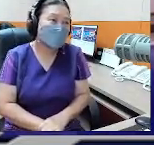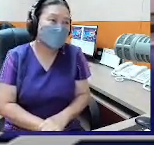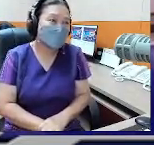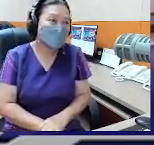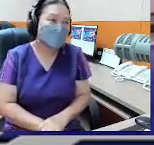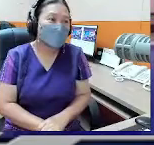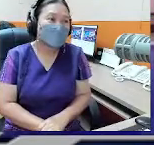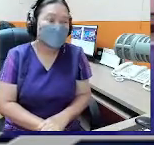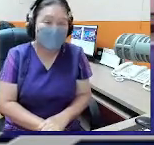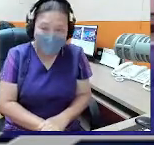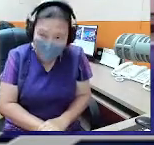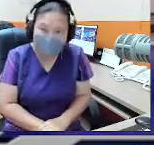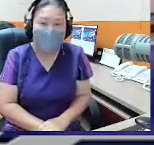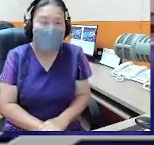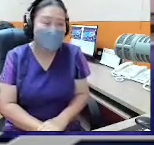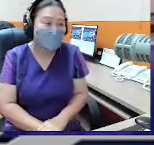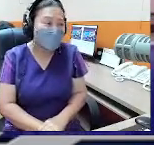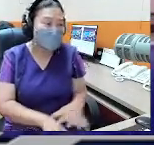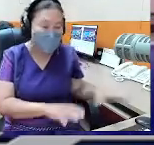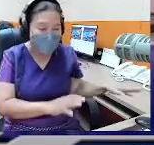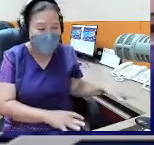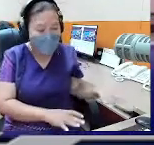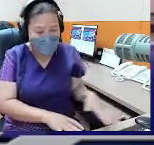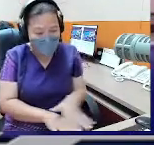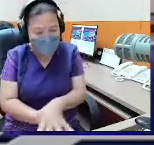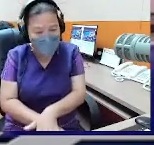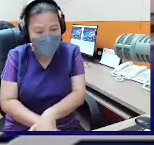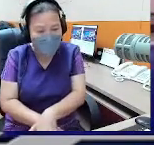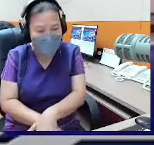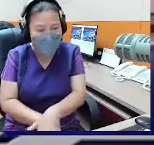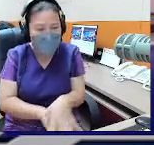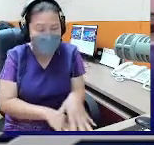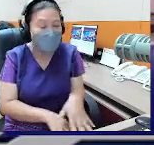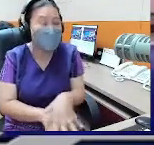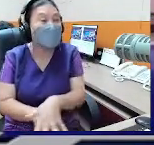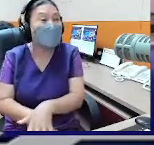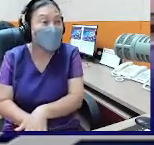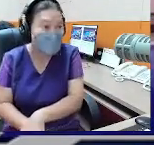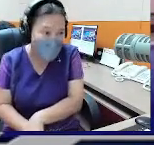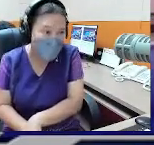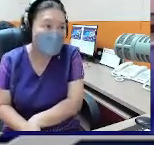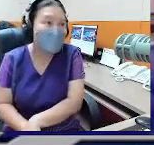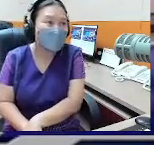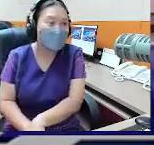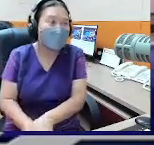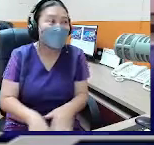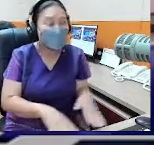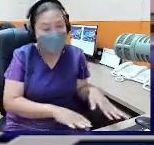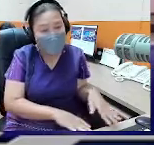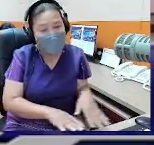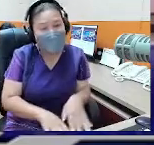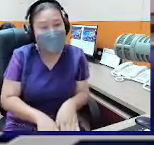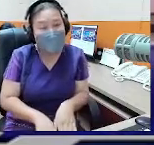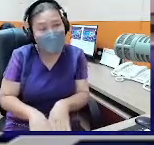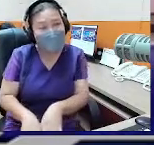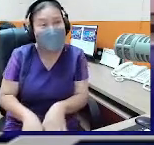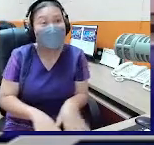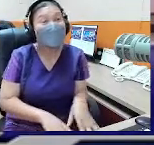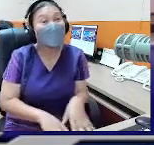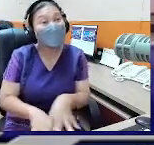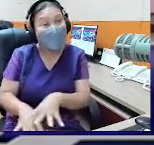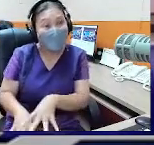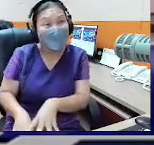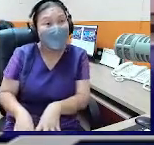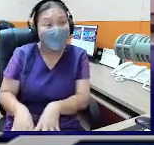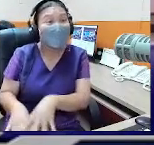านเจอผลกระทบตามไปด้วย ค่ะนะคะนี่คือสิ่งที่เราอยากจะเชียร์ให้คุณพ่อคุณแม่ผู้ปกครองได้รับทราบนะคะนอกจากค่าใช้จ่ายในหลักสูตรค่า